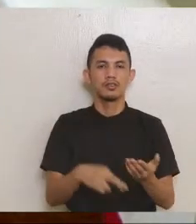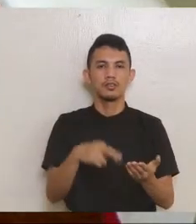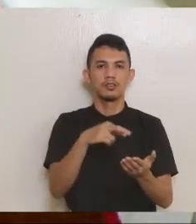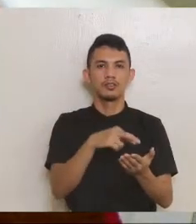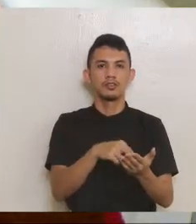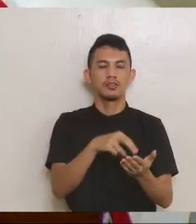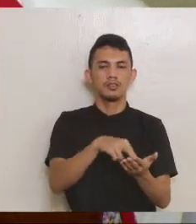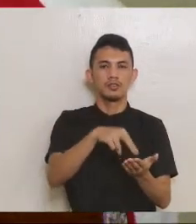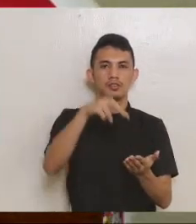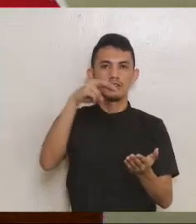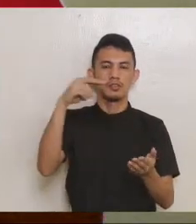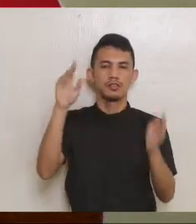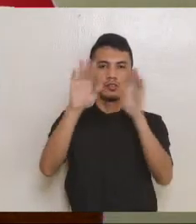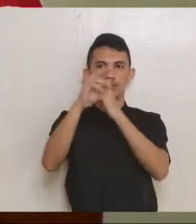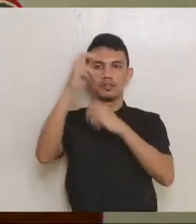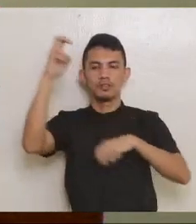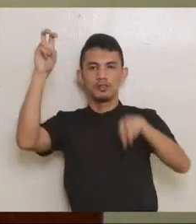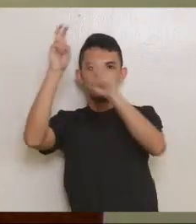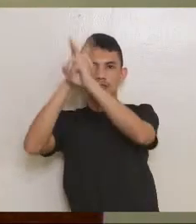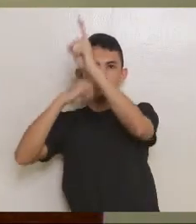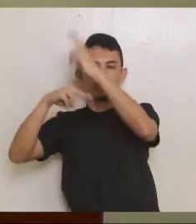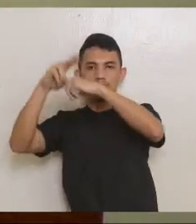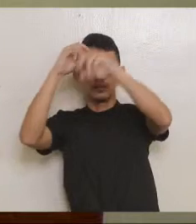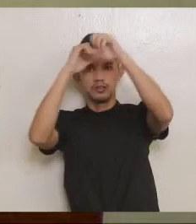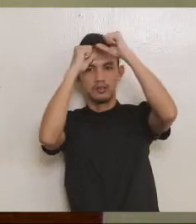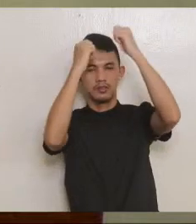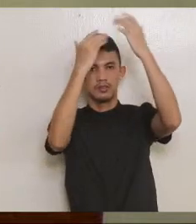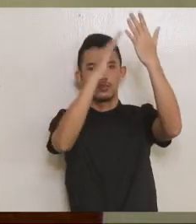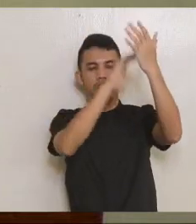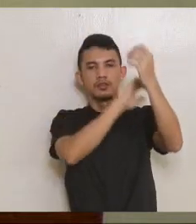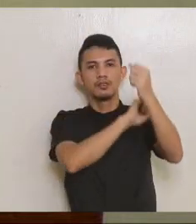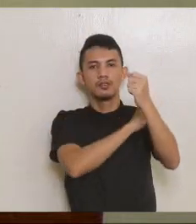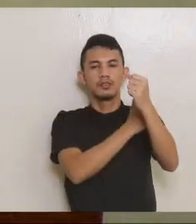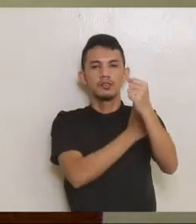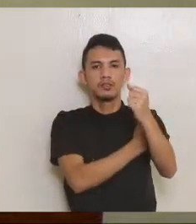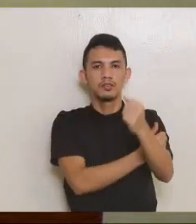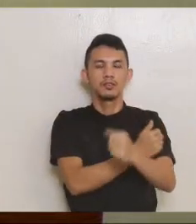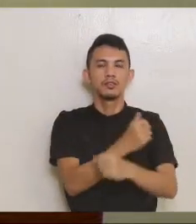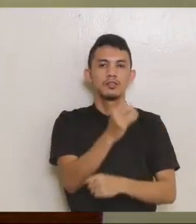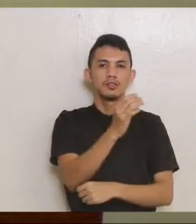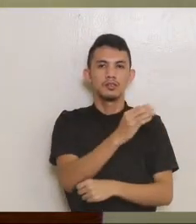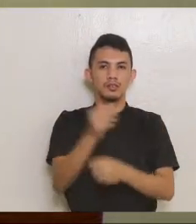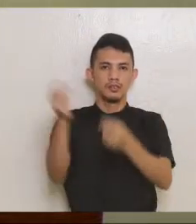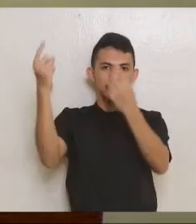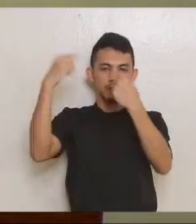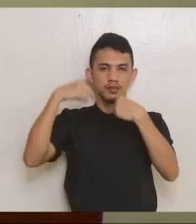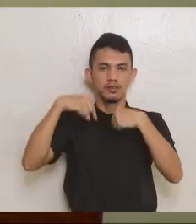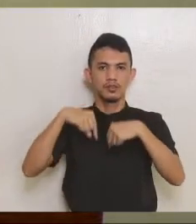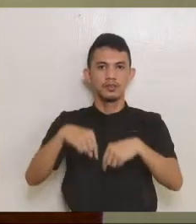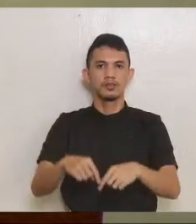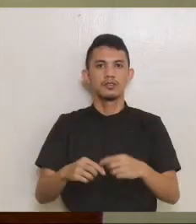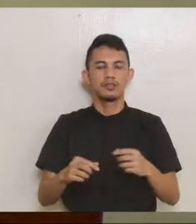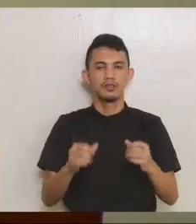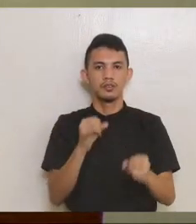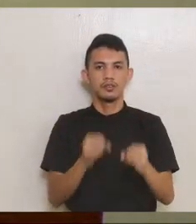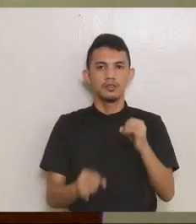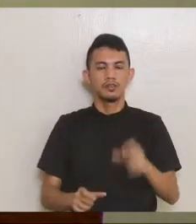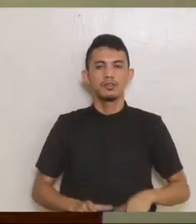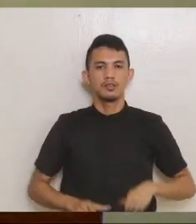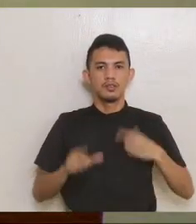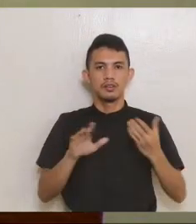langit na galingkod sa to sa Diyos, samahan makagawam sa tanan. Mubalik siya aron pagukom sa mabuhig sa mga